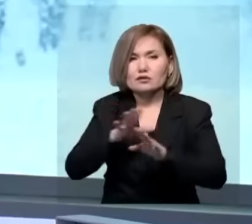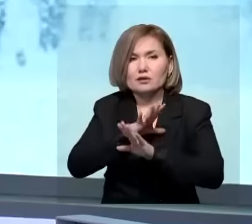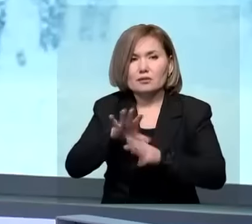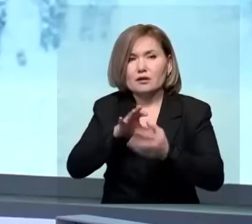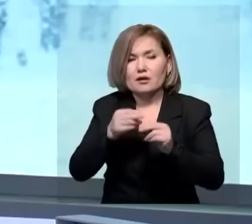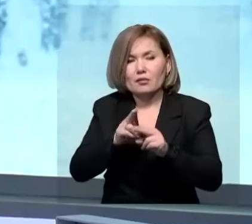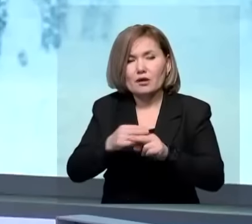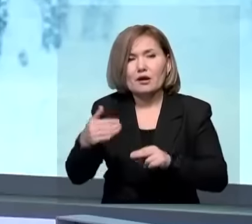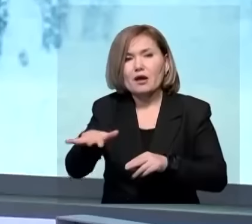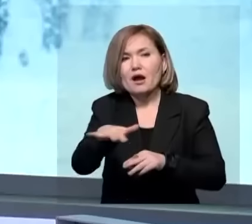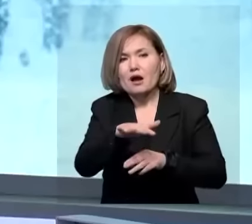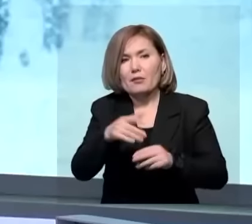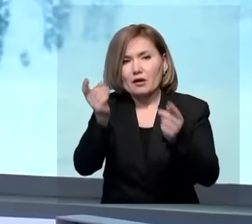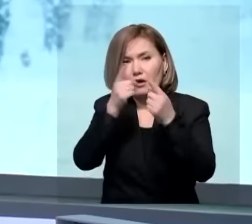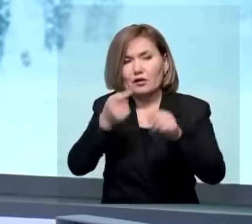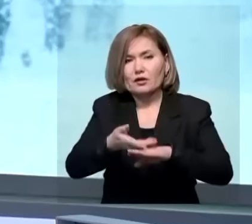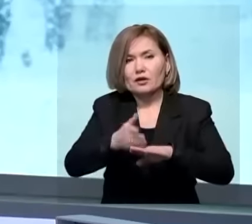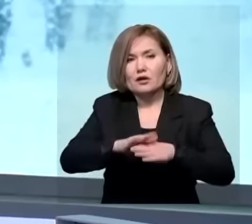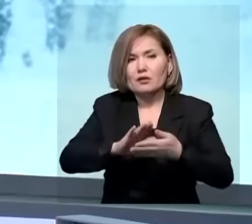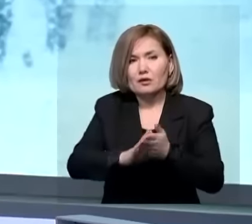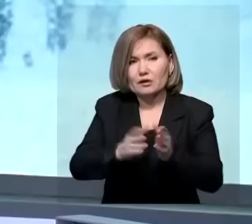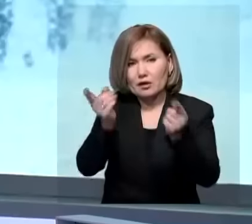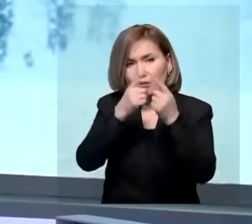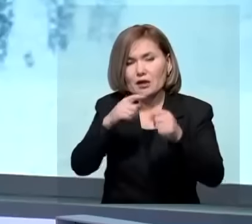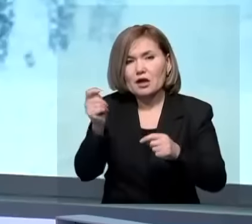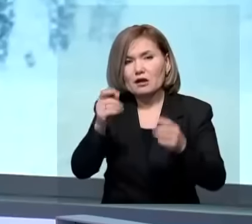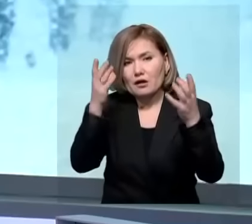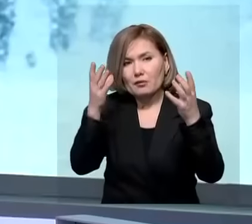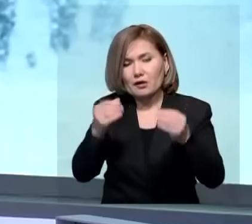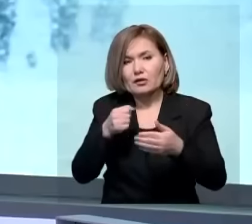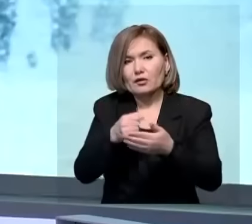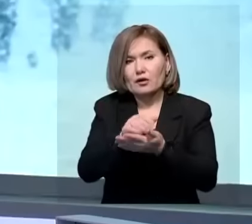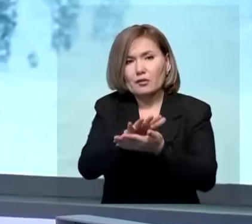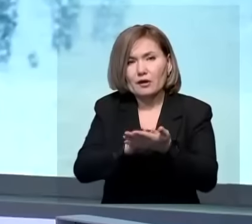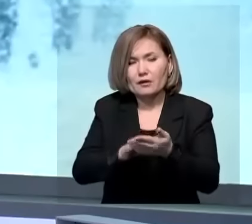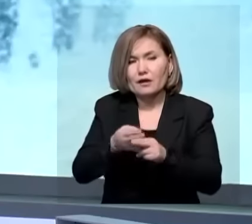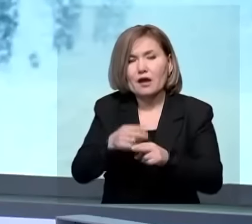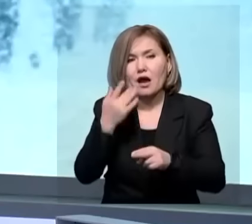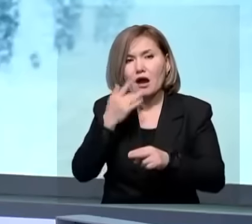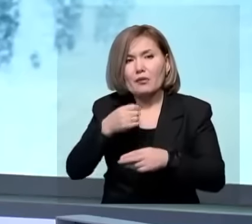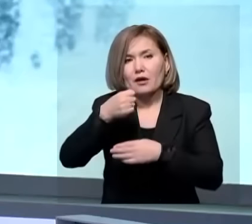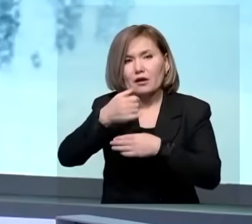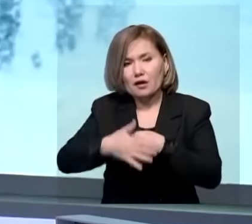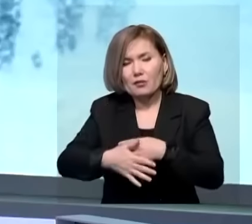округінің мэрі аймақта жарияланған төтенше жағдайды жексенбіге дейін ұзартты. Ақш